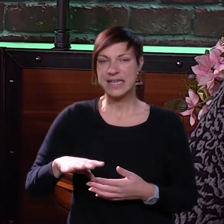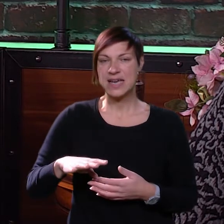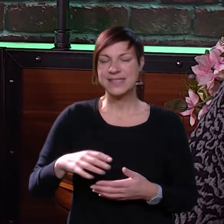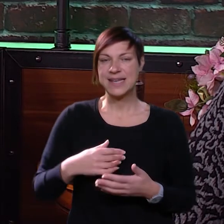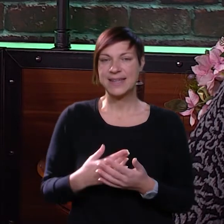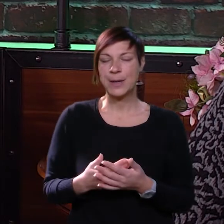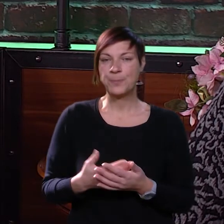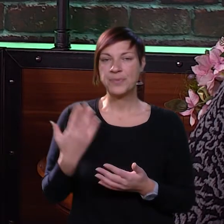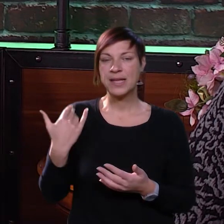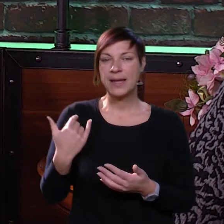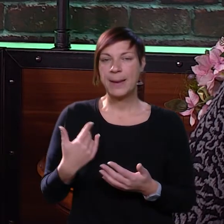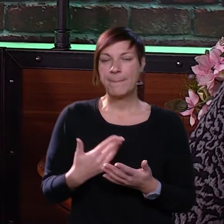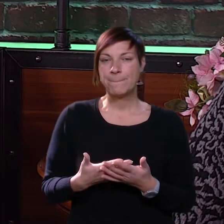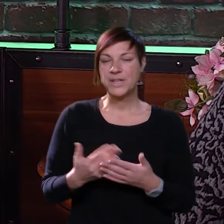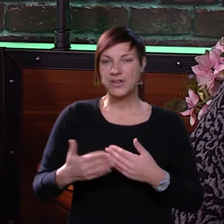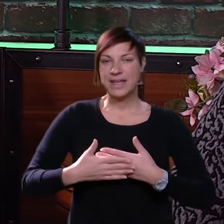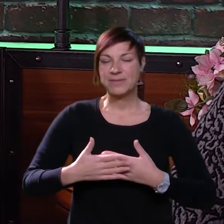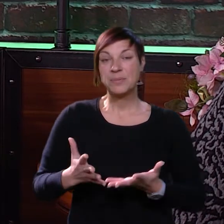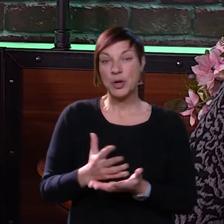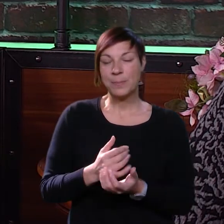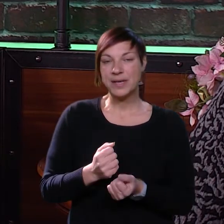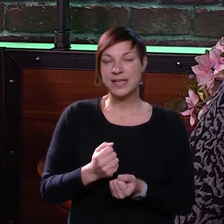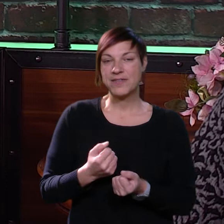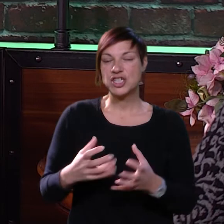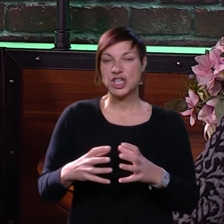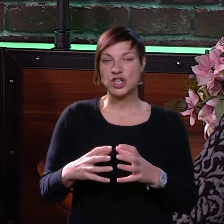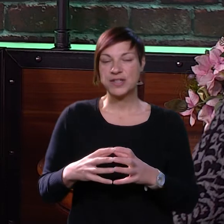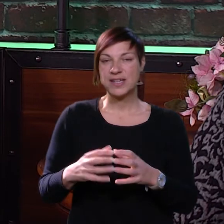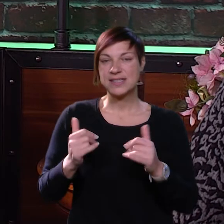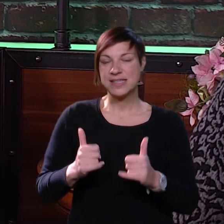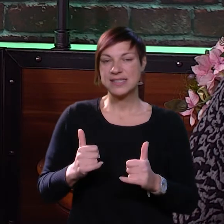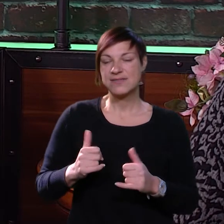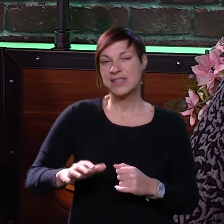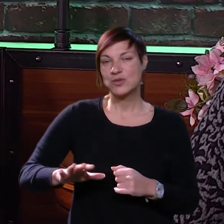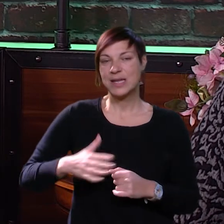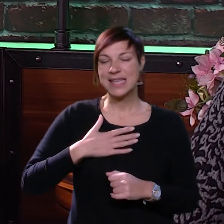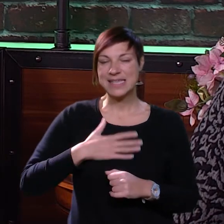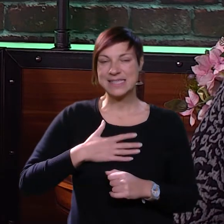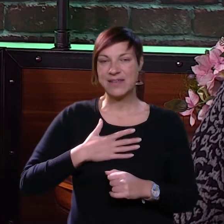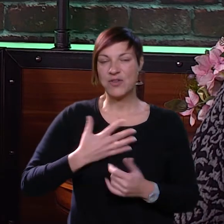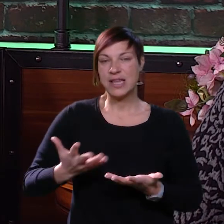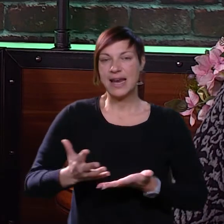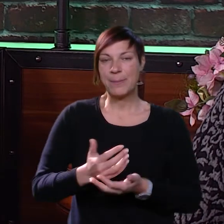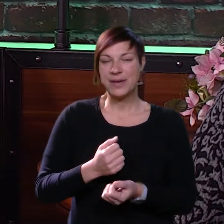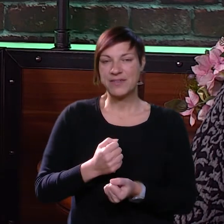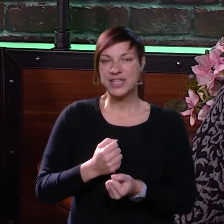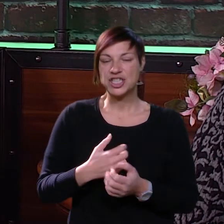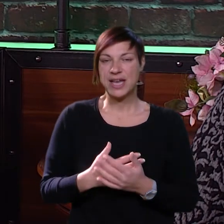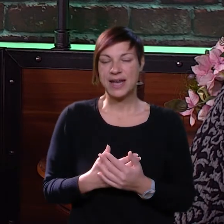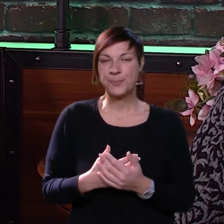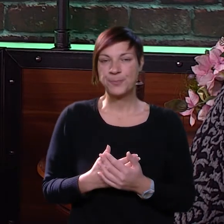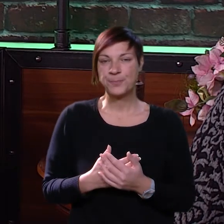4 razreda, on je bio jako prihvaćen od svog razreda, sad su ga djeca baš voljela i